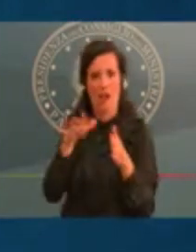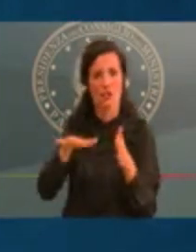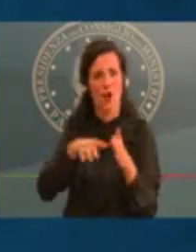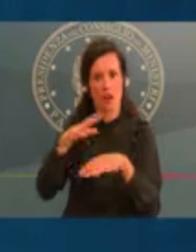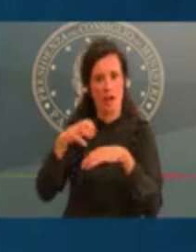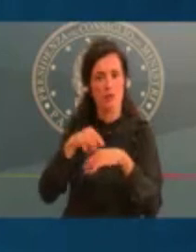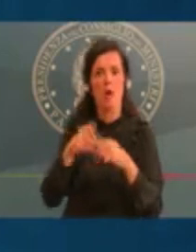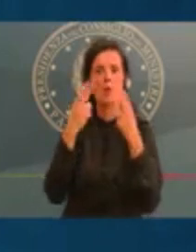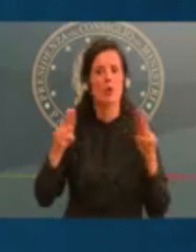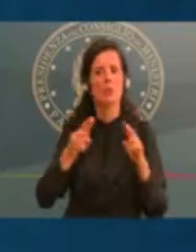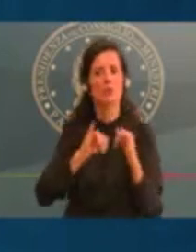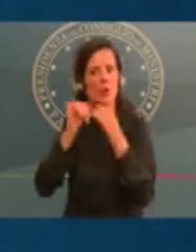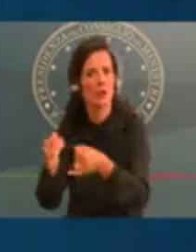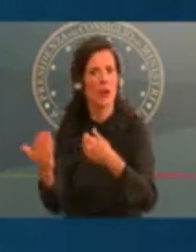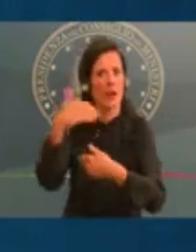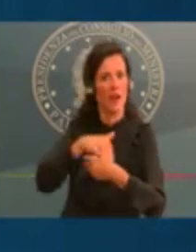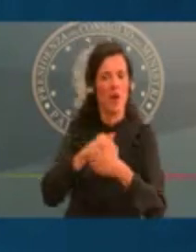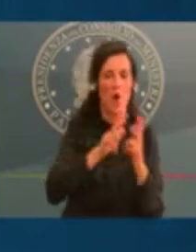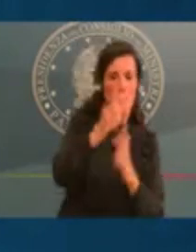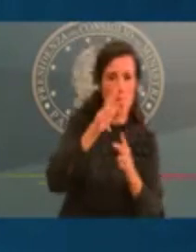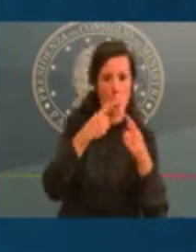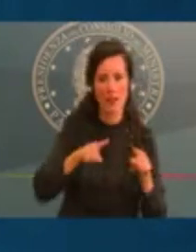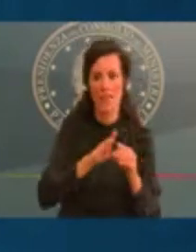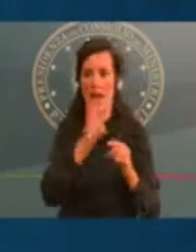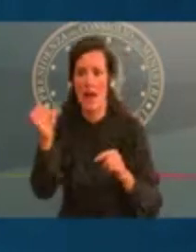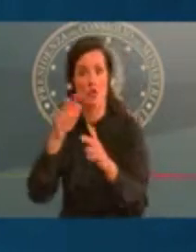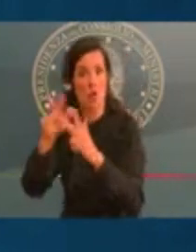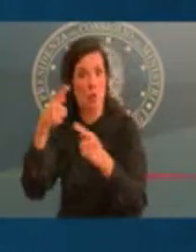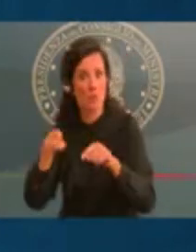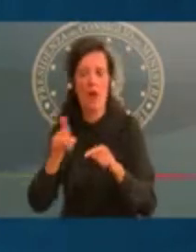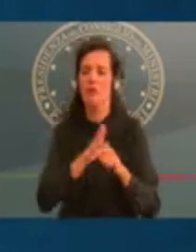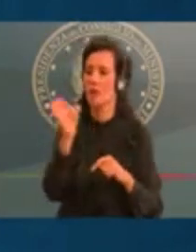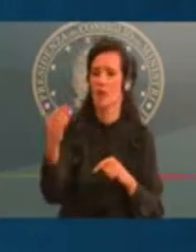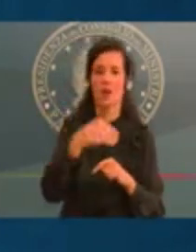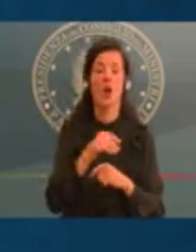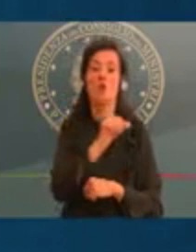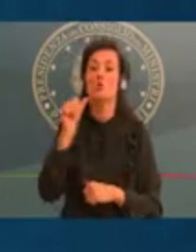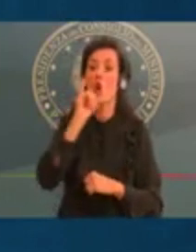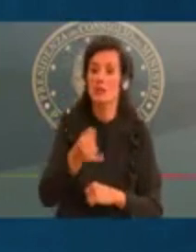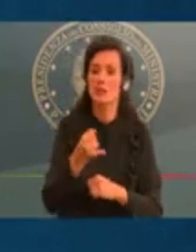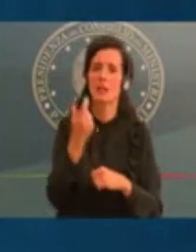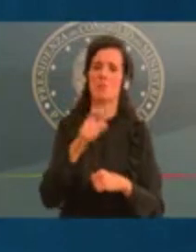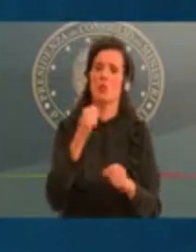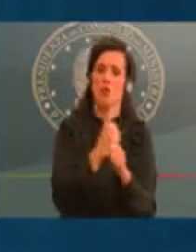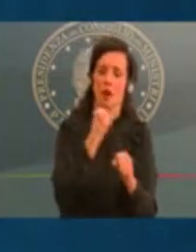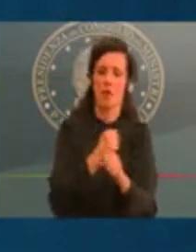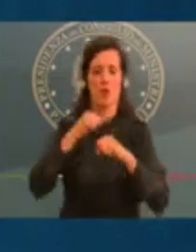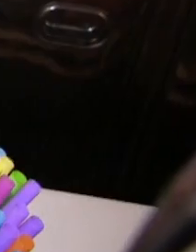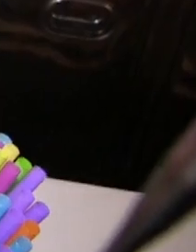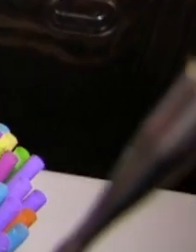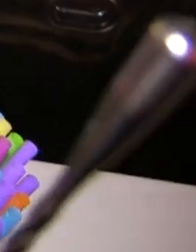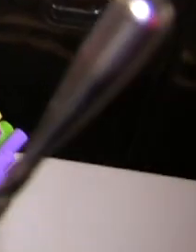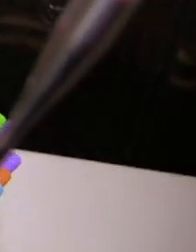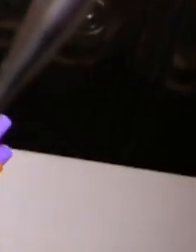nostra è stata la seconda regione in italia per numero di contagiati e gli ospedali del territorio sono sotto sforzo da settimane